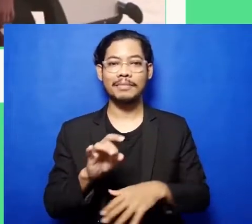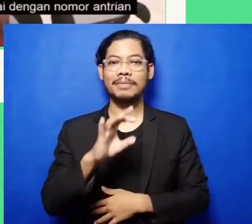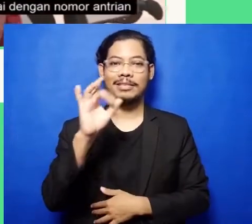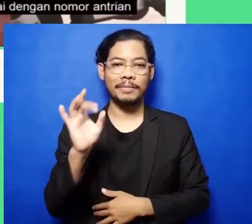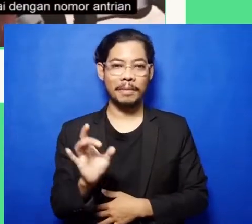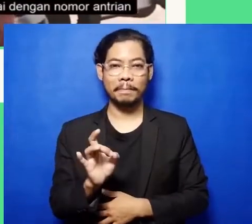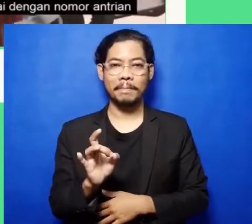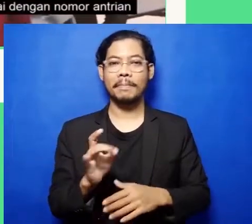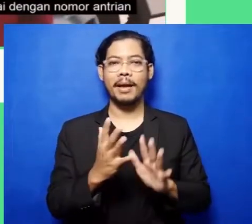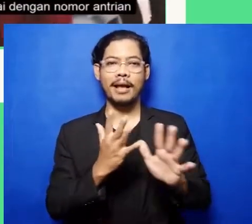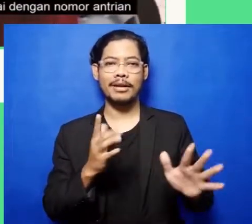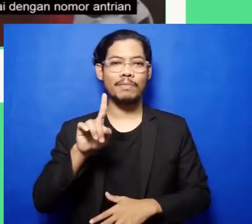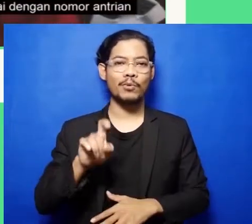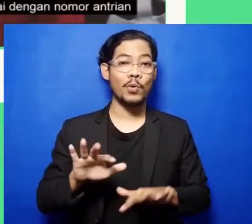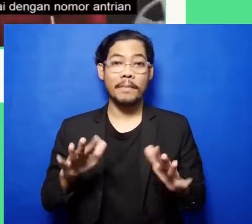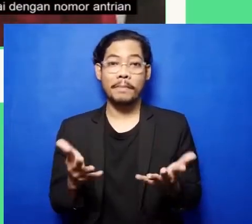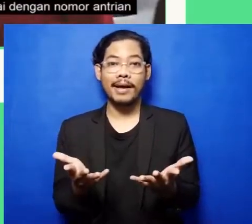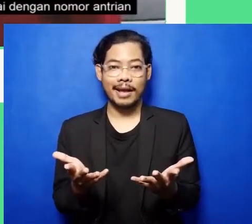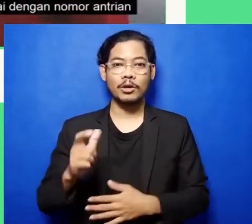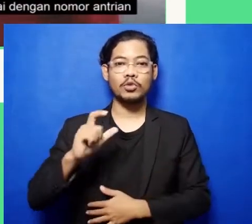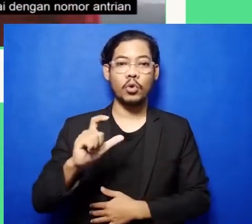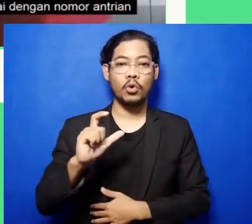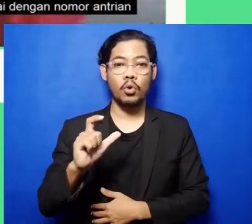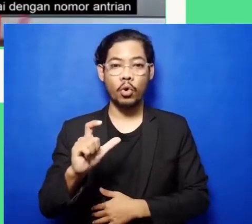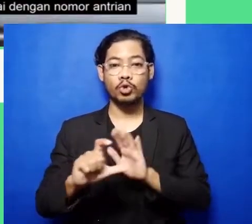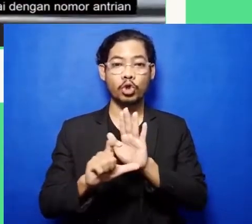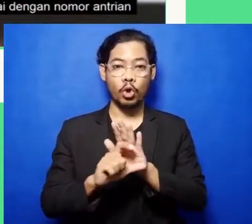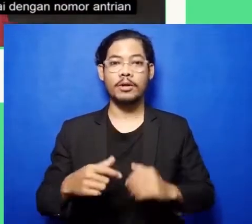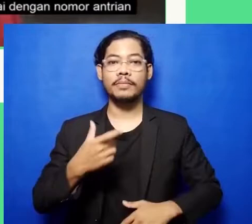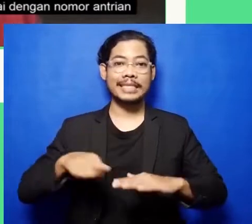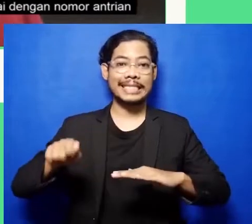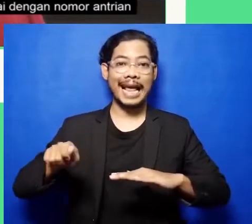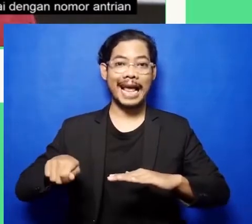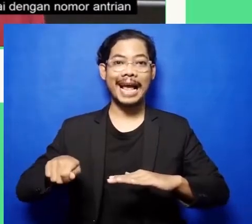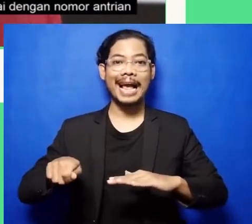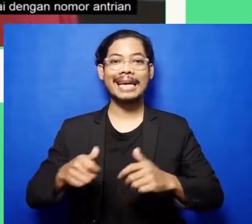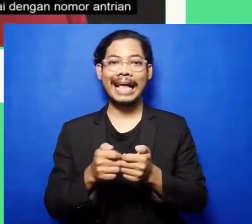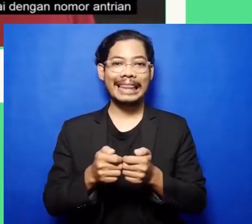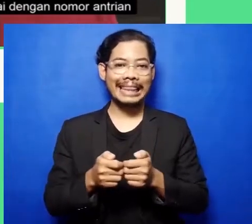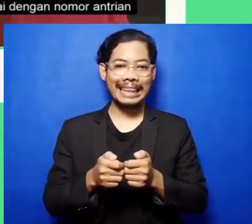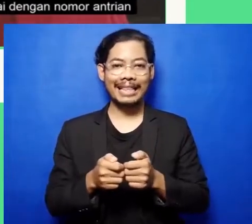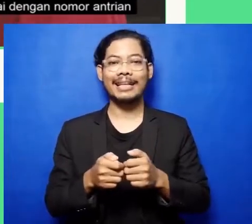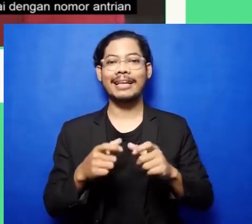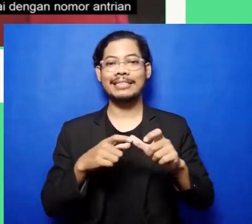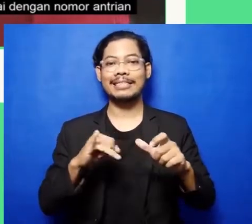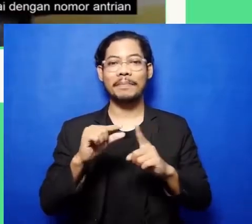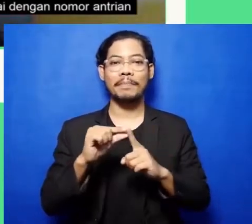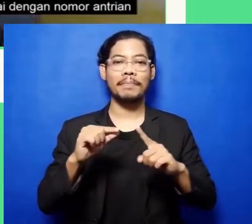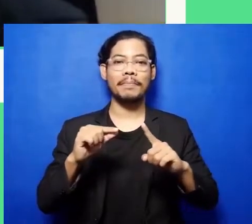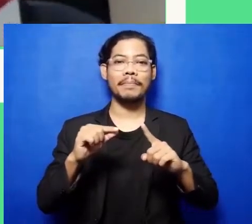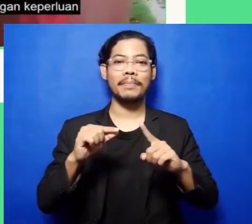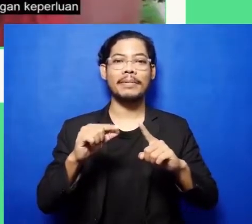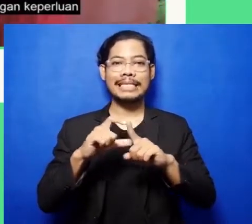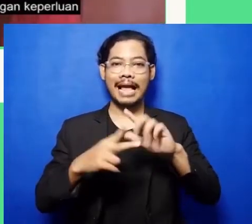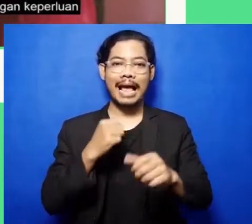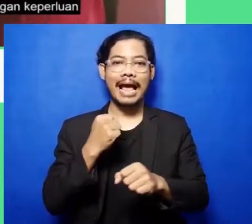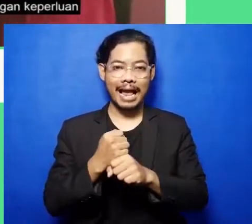Pancenengan cukup ngetik jenis antrian seeka parloaki. Misalnya, mondut antrian sidang cukup ketik